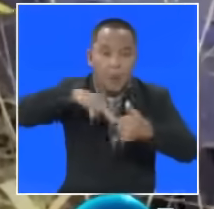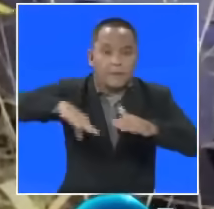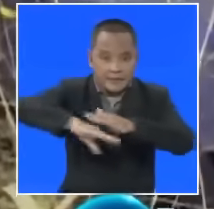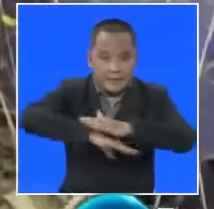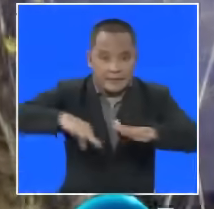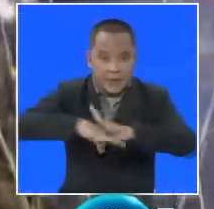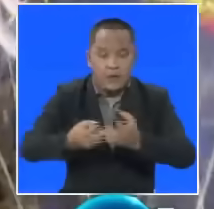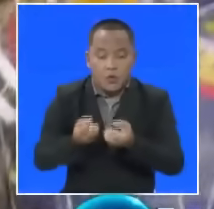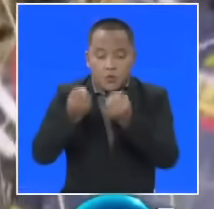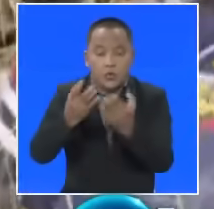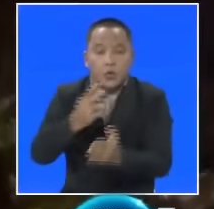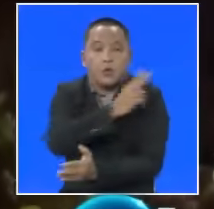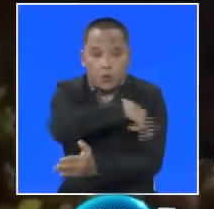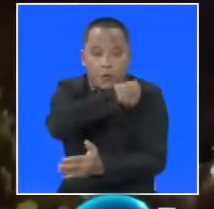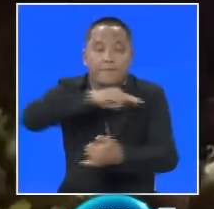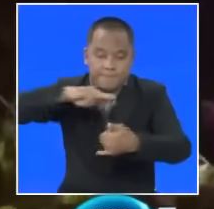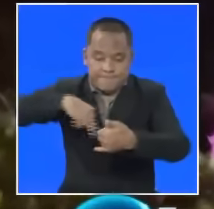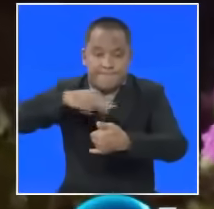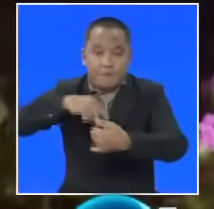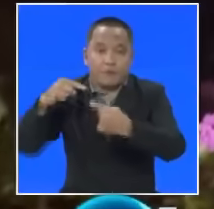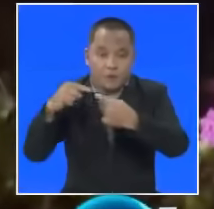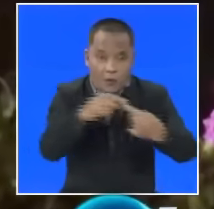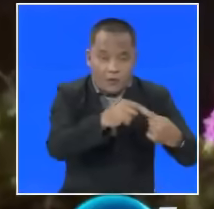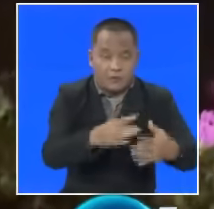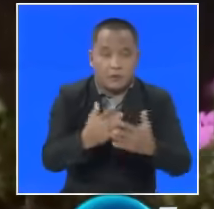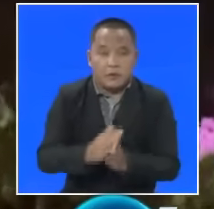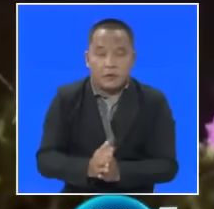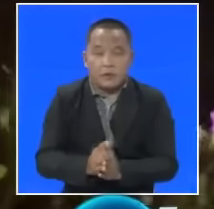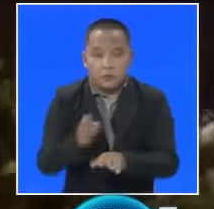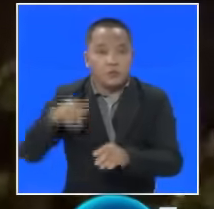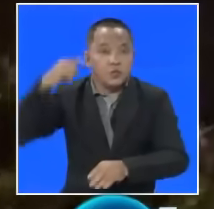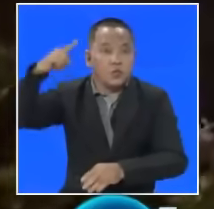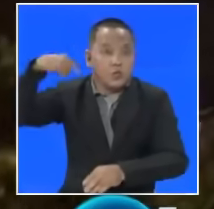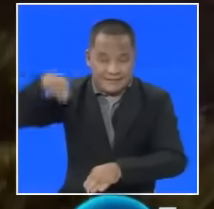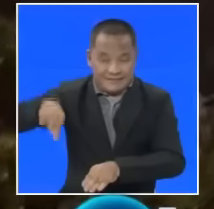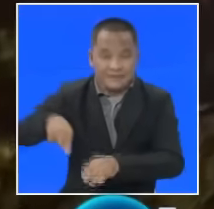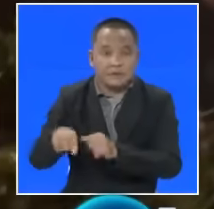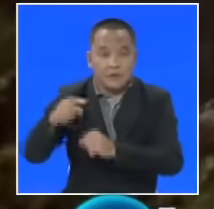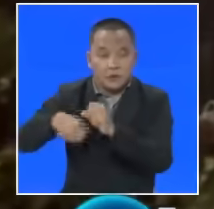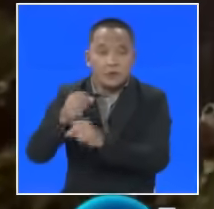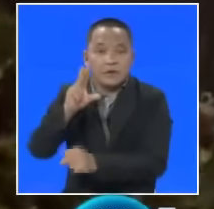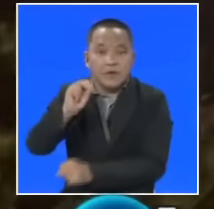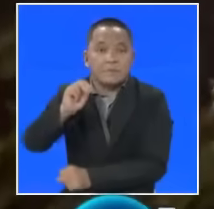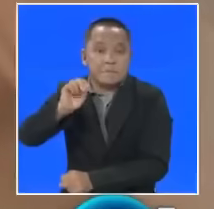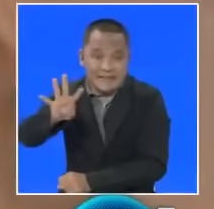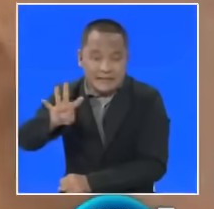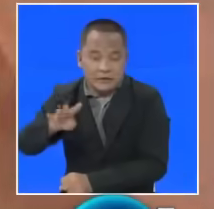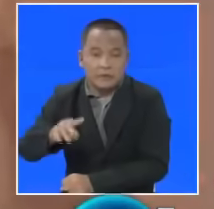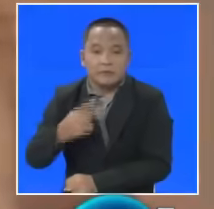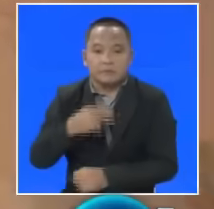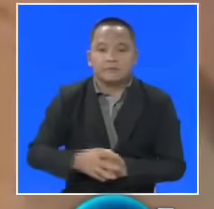เบื้องต้นนำตัวส่งโรงพยาบาลในเวลาต่อมานะคะคู่กรณีชื่อว่านางสาวจันจิราอายุ34ปีโอ้